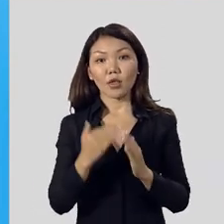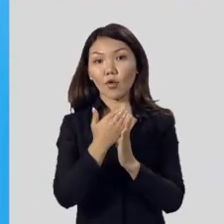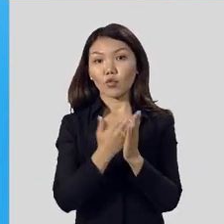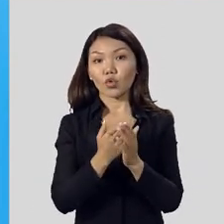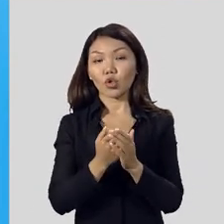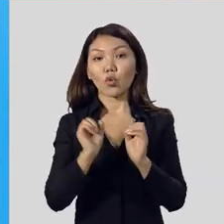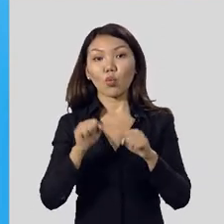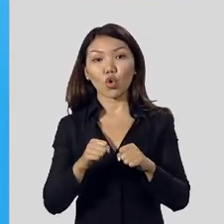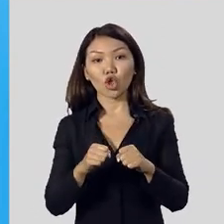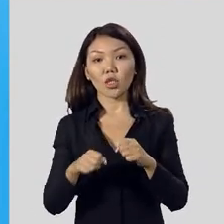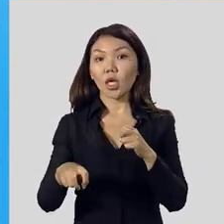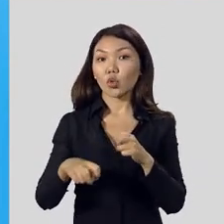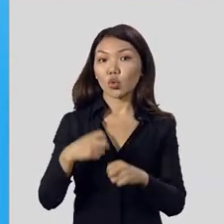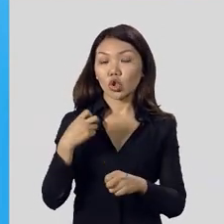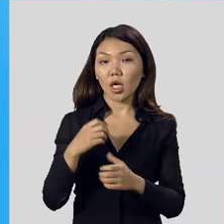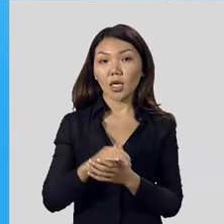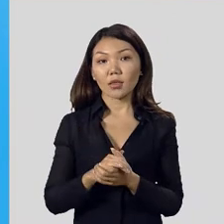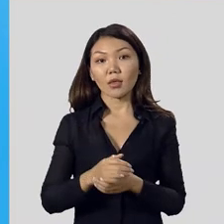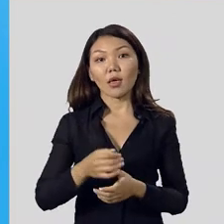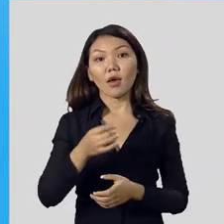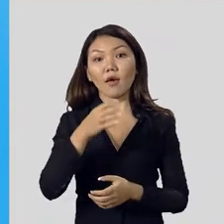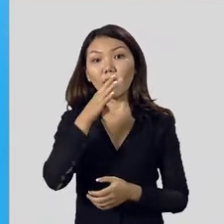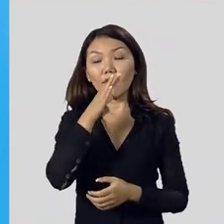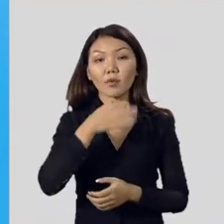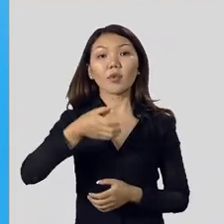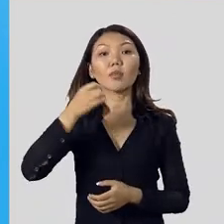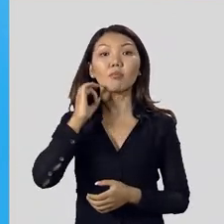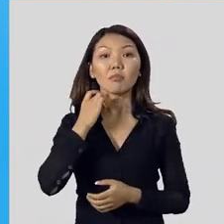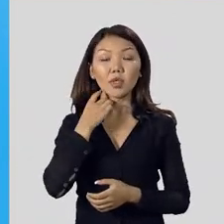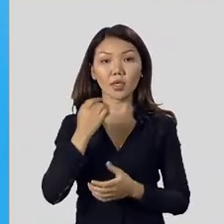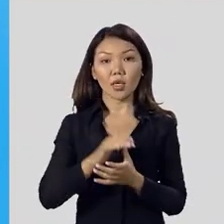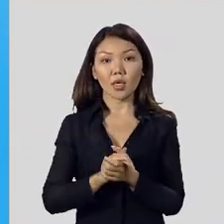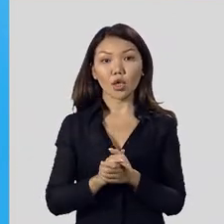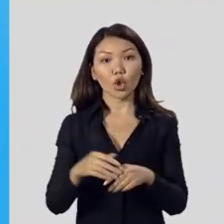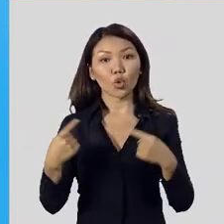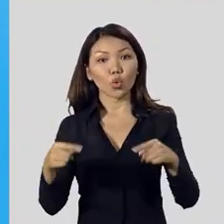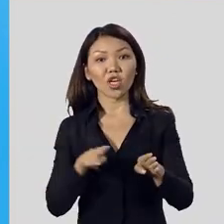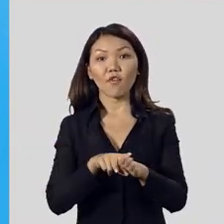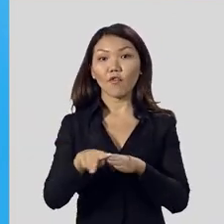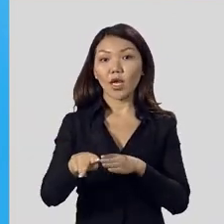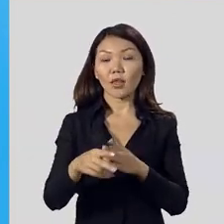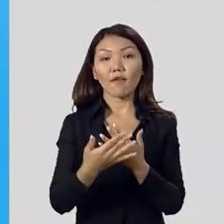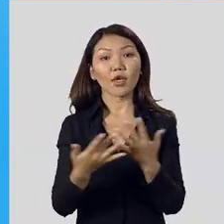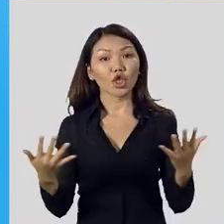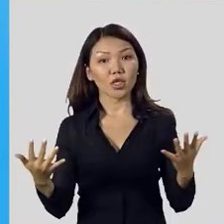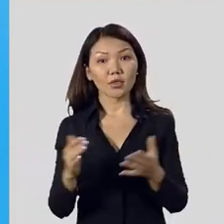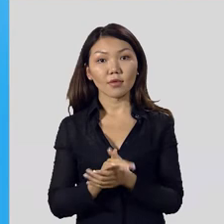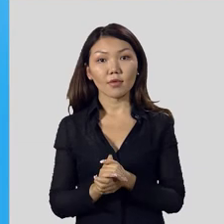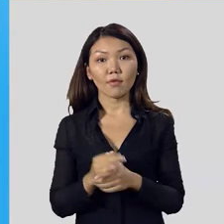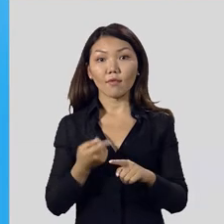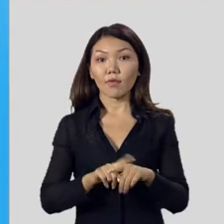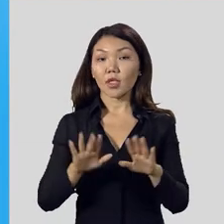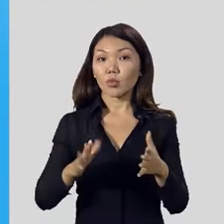при принятии алкоголя или других вредных для организма веществ. В таком случае люди